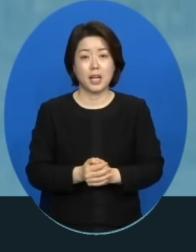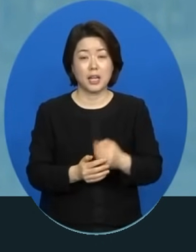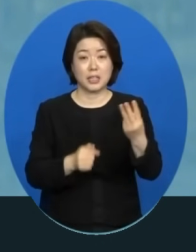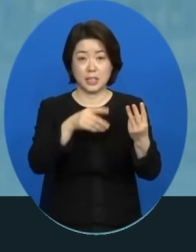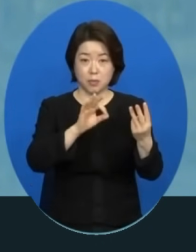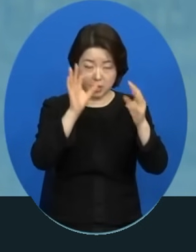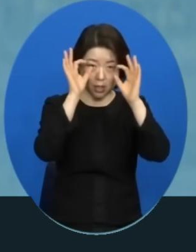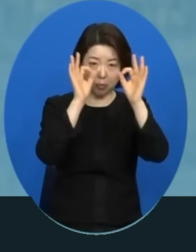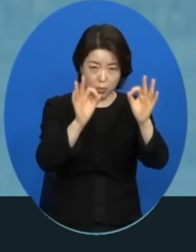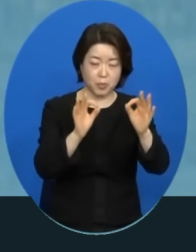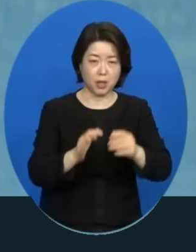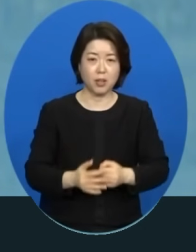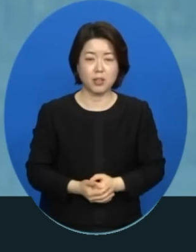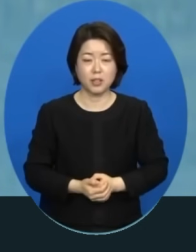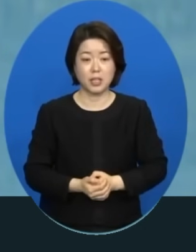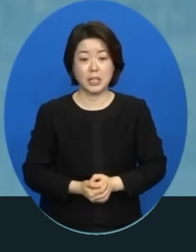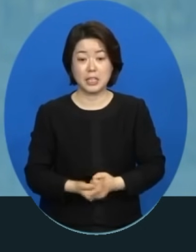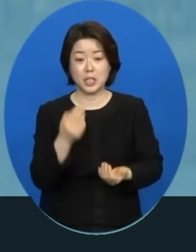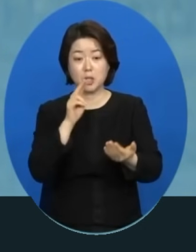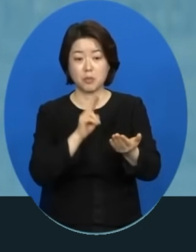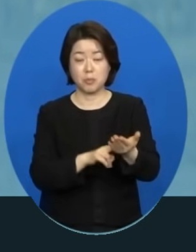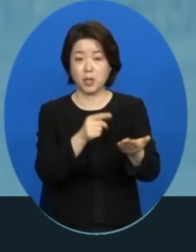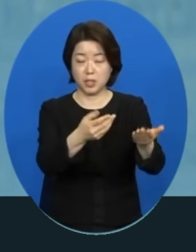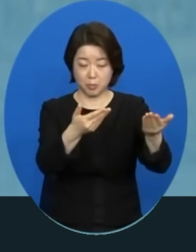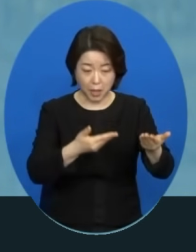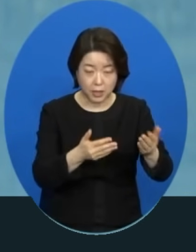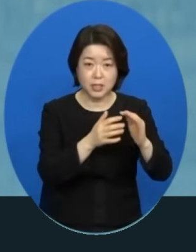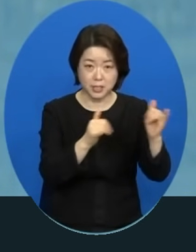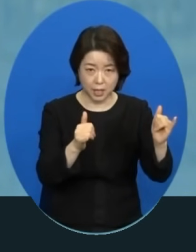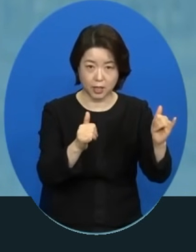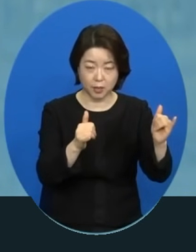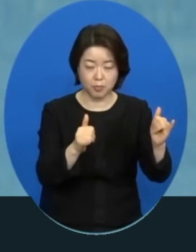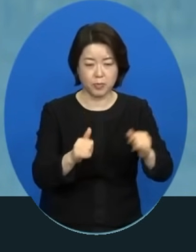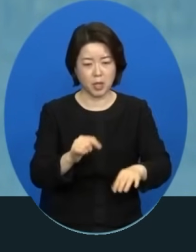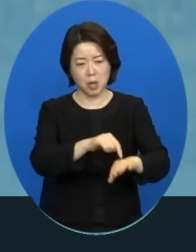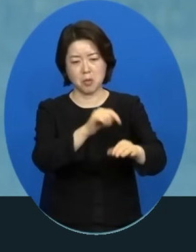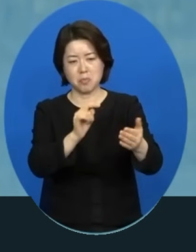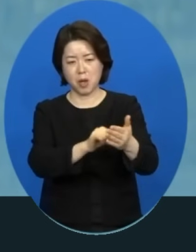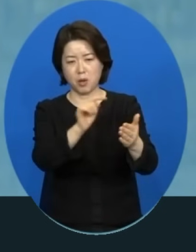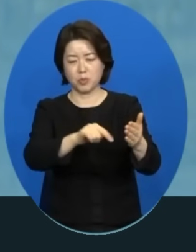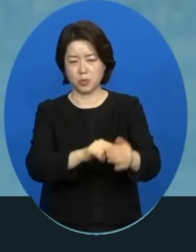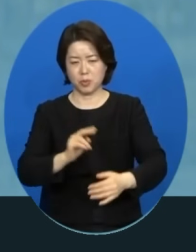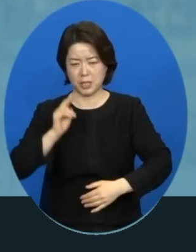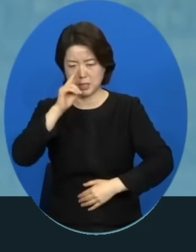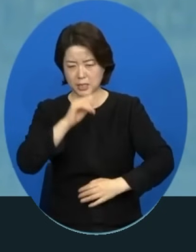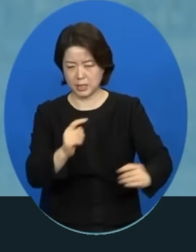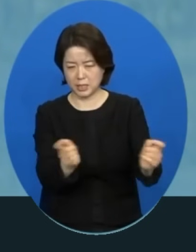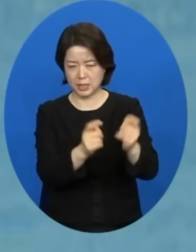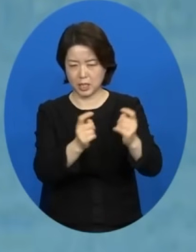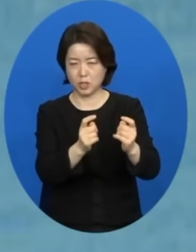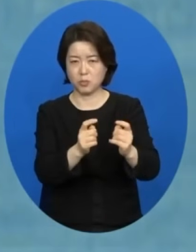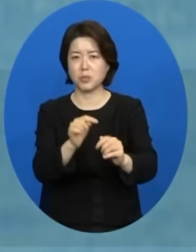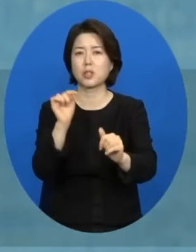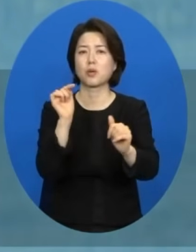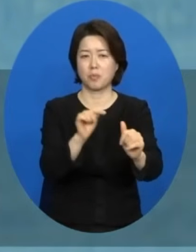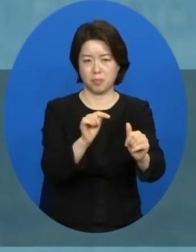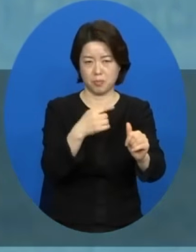이 수신자들에게, 그리스도인들이죠, 마음속에 시기심과 다툼이 있다라고 지적을 해요. 자,